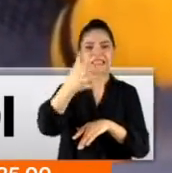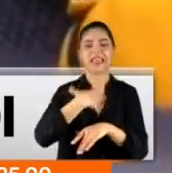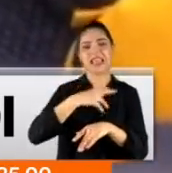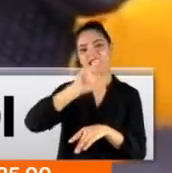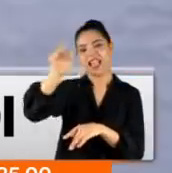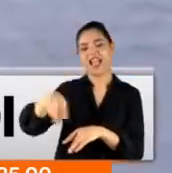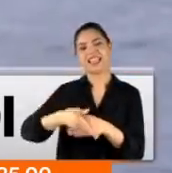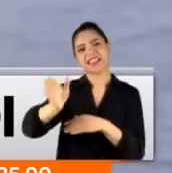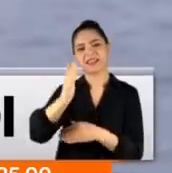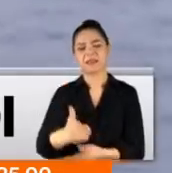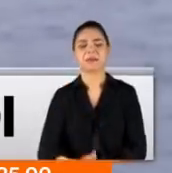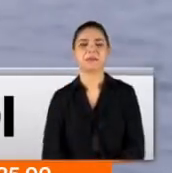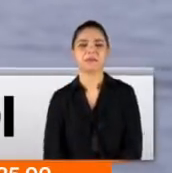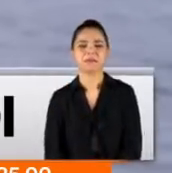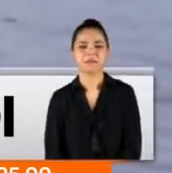oradan uzaklaştı.